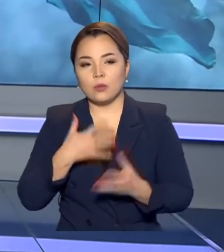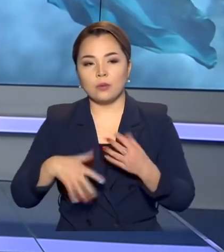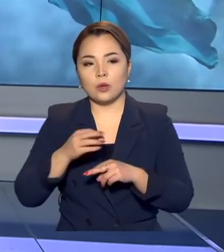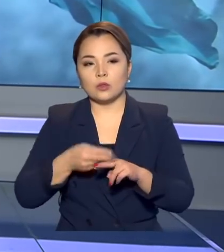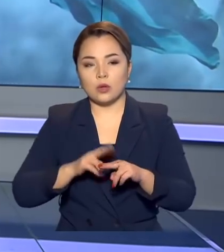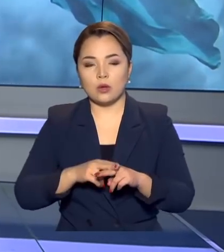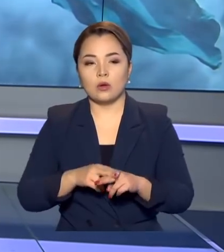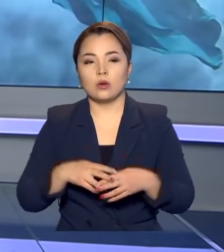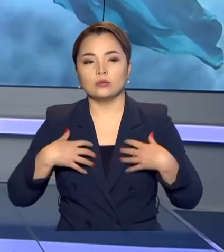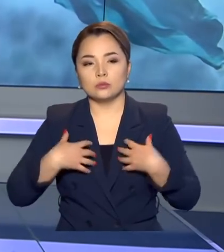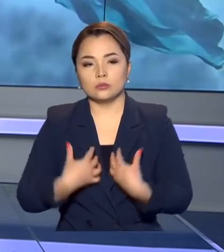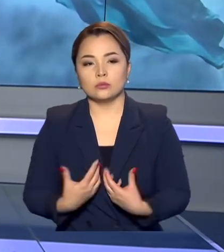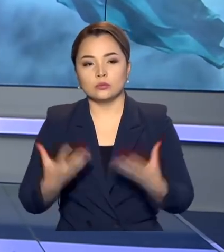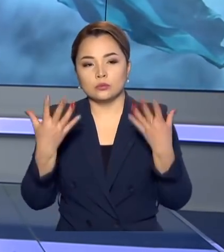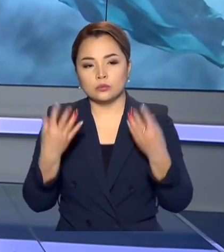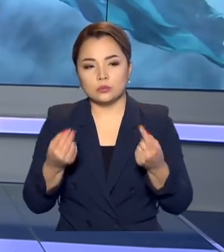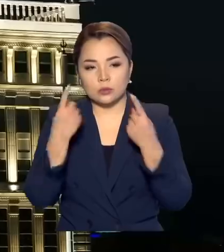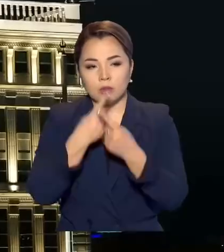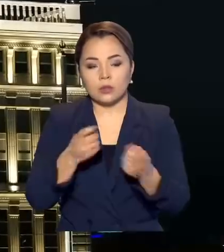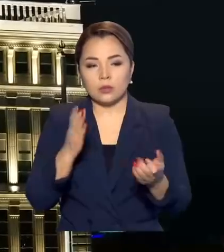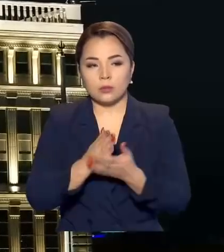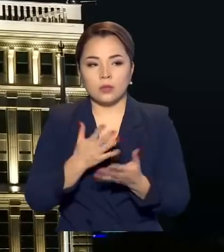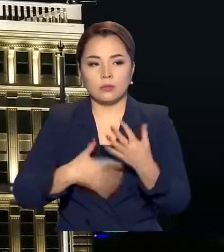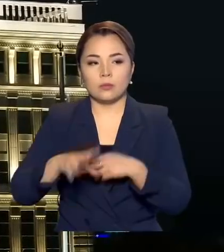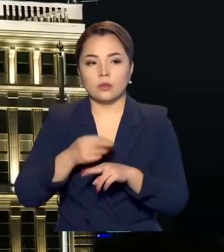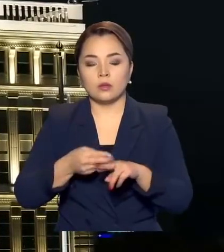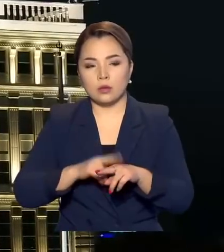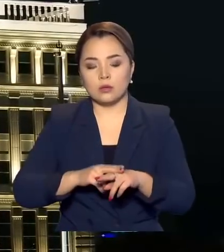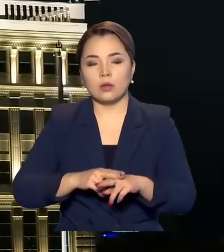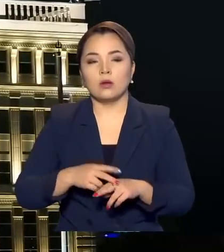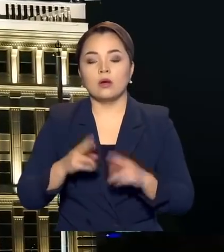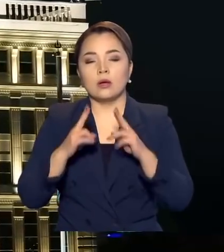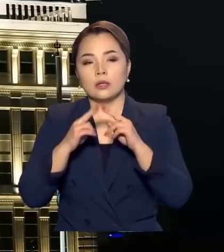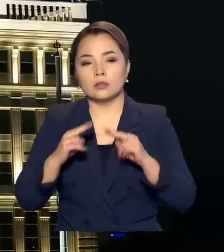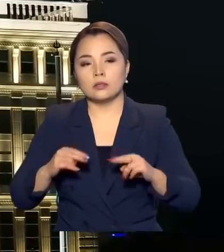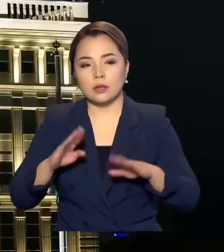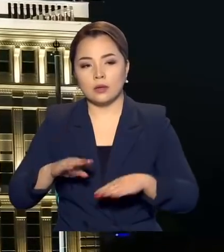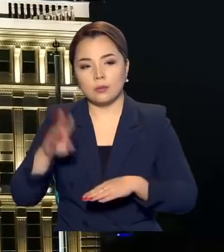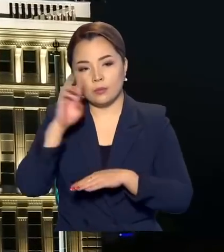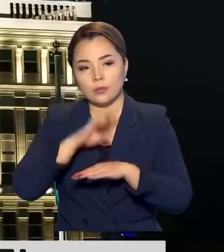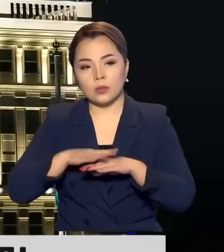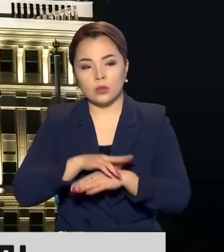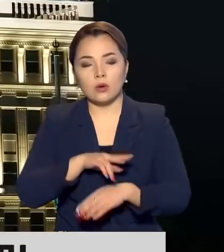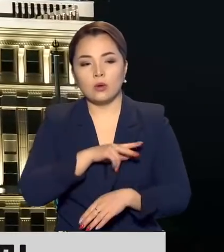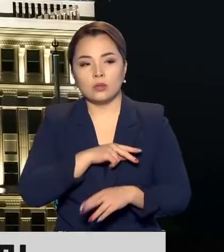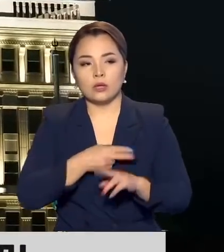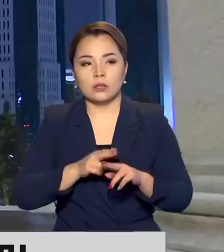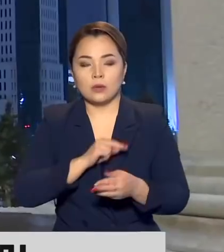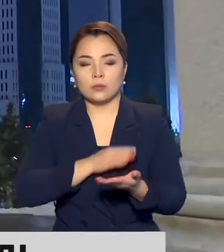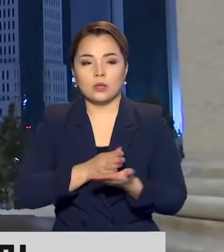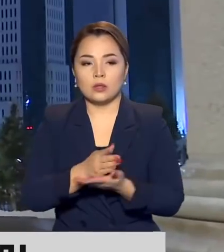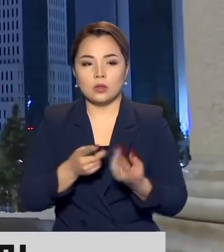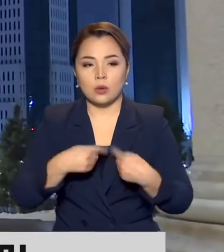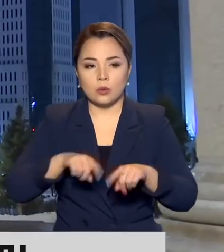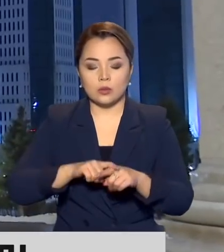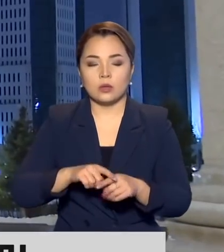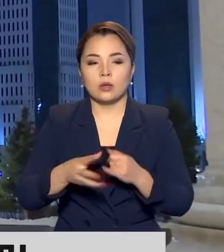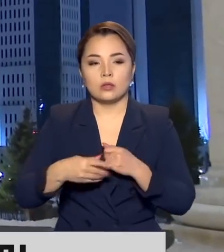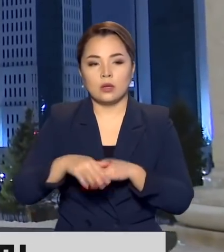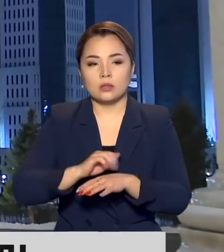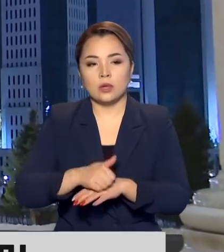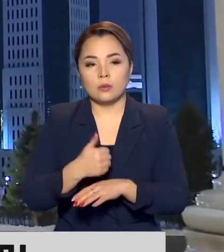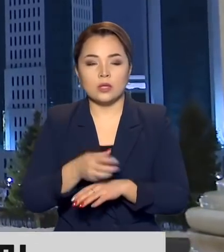күні. Рәсім бойынша жалпы ұлттық аза тұту күні алдымен Ақордада мемлекеттік органдар мен жергілікті әкімдіктерде, сондай-ақ